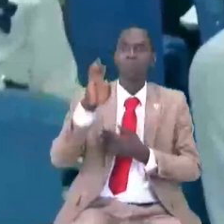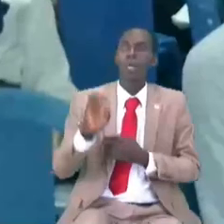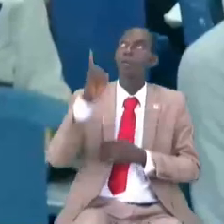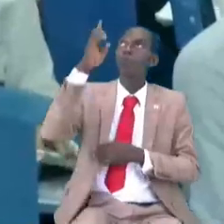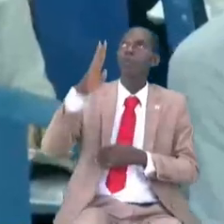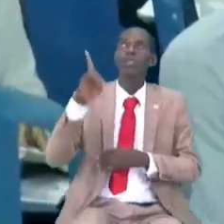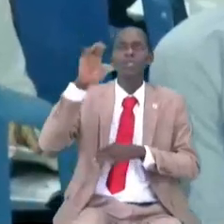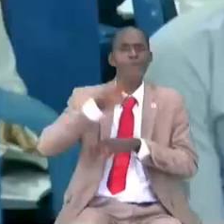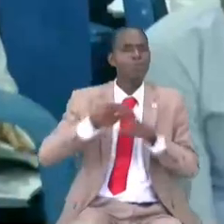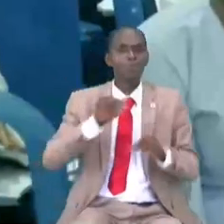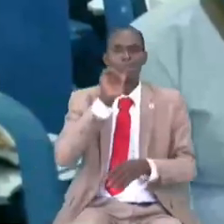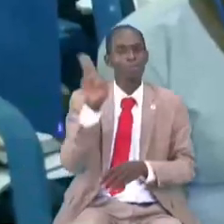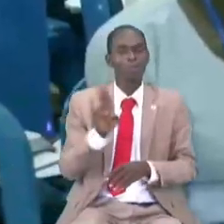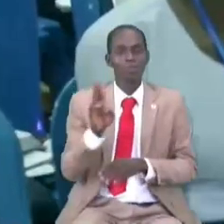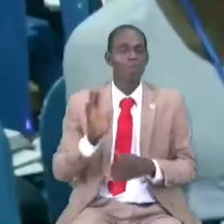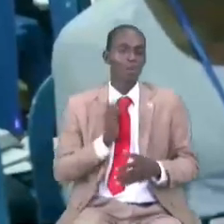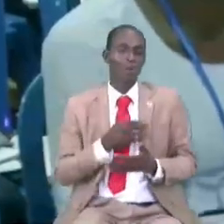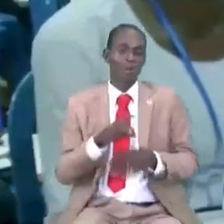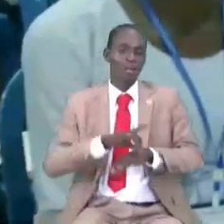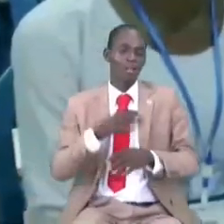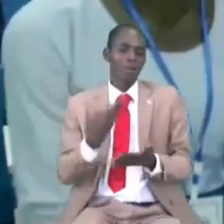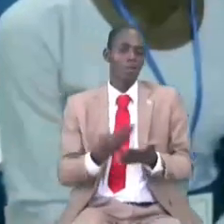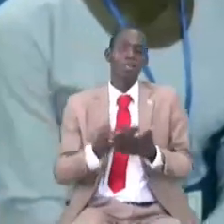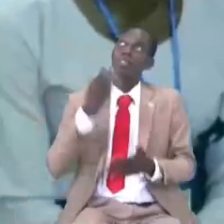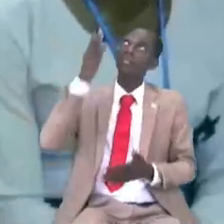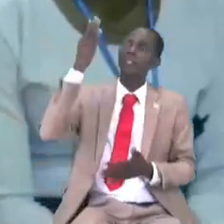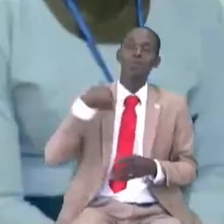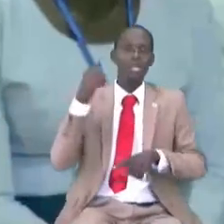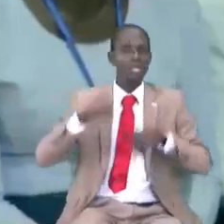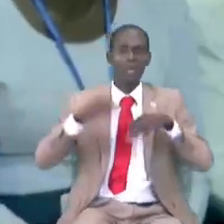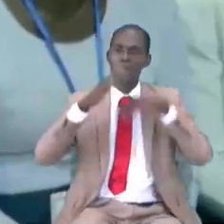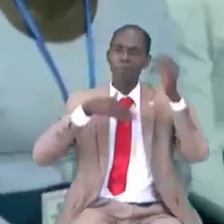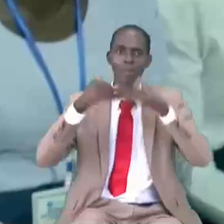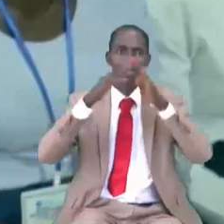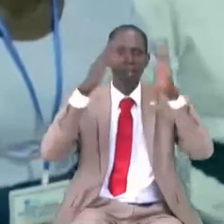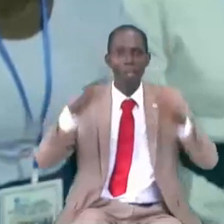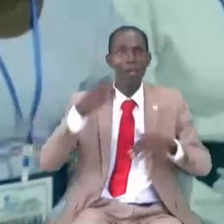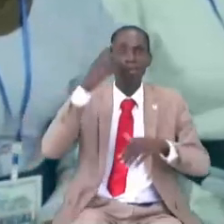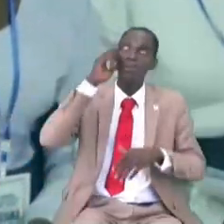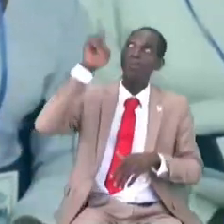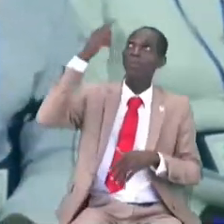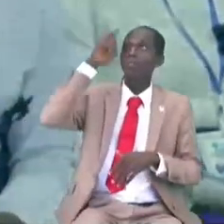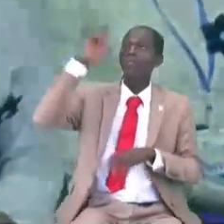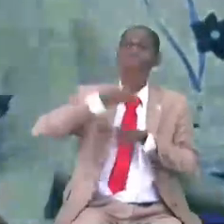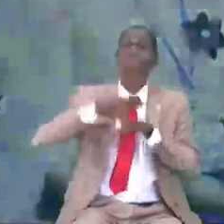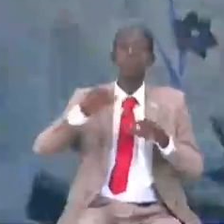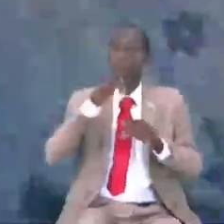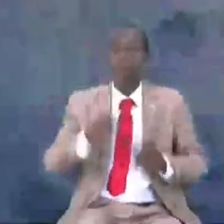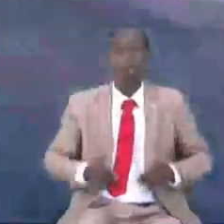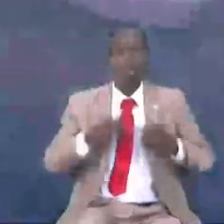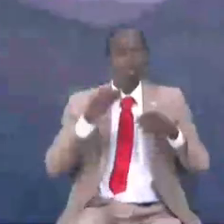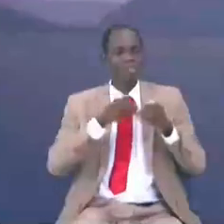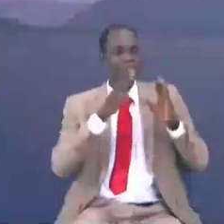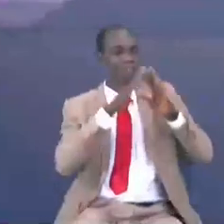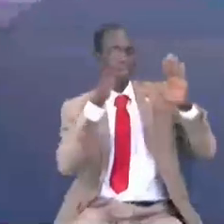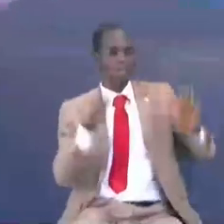pas bâtir une maison pour lui. Parce qu'il n'habite pas dans un tabernacle fait de mains d'hommes. Nous ne